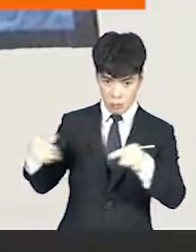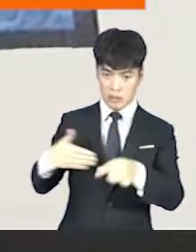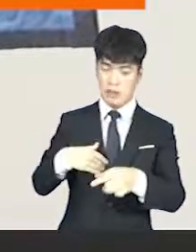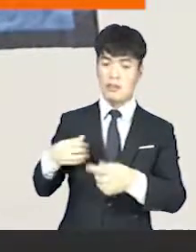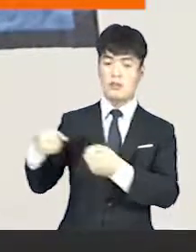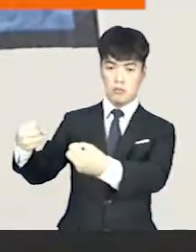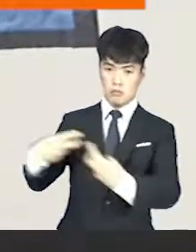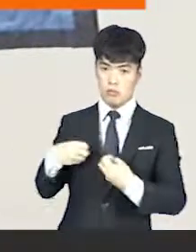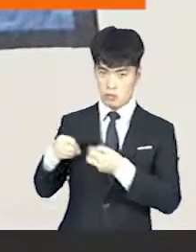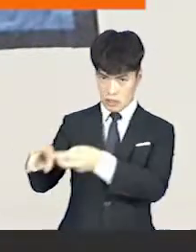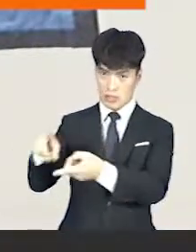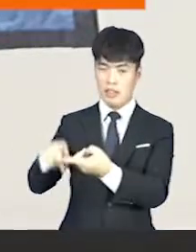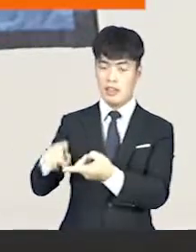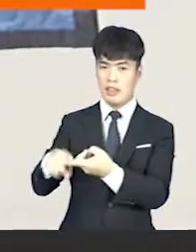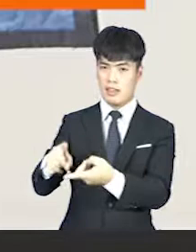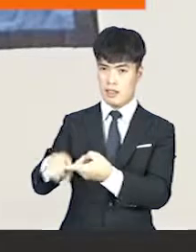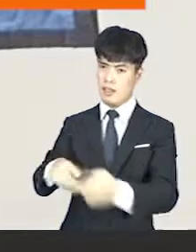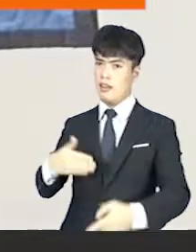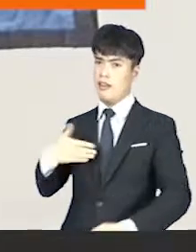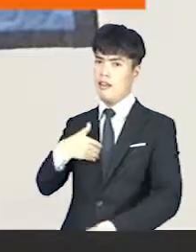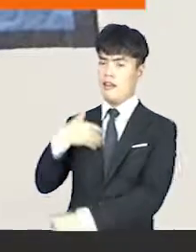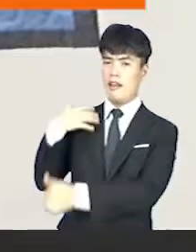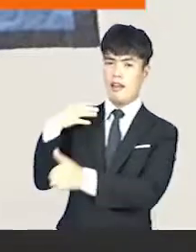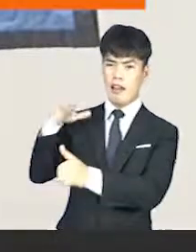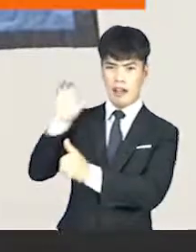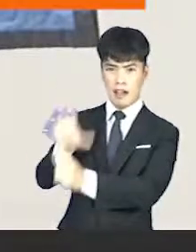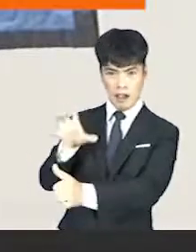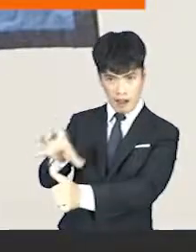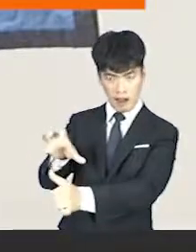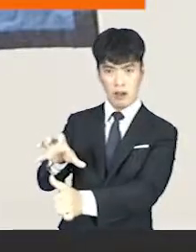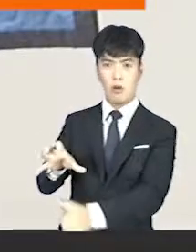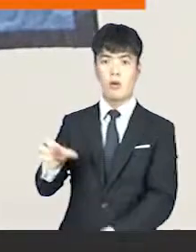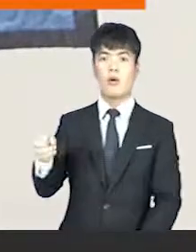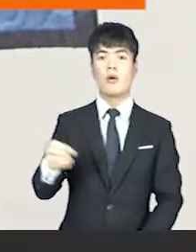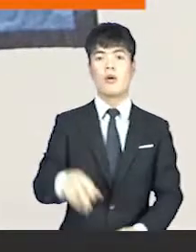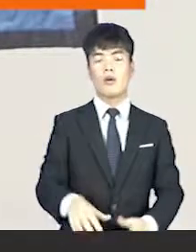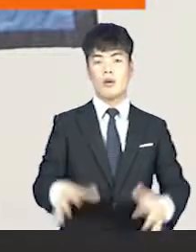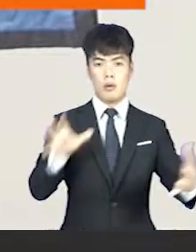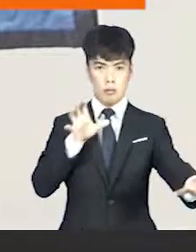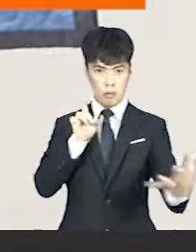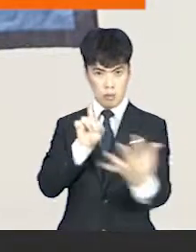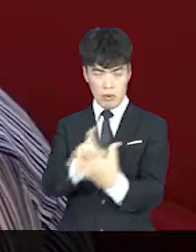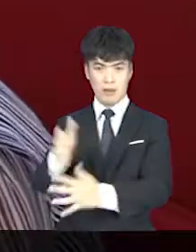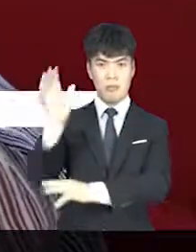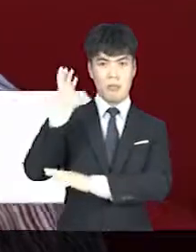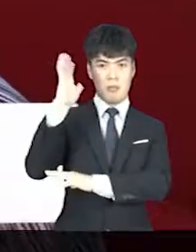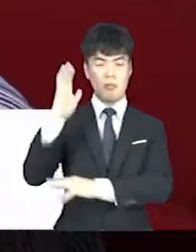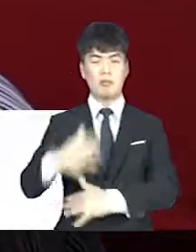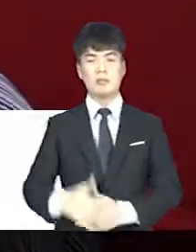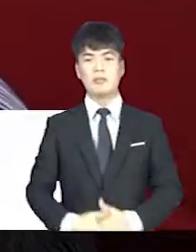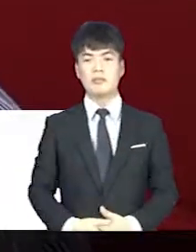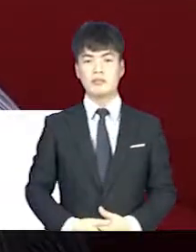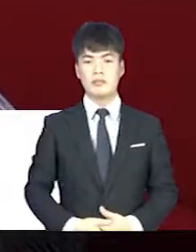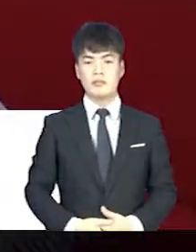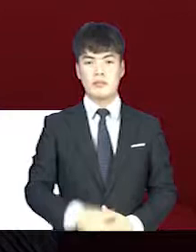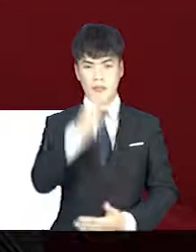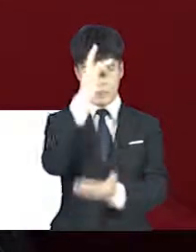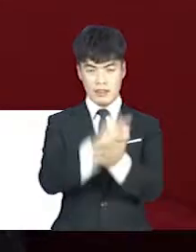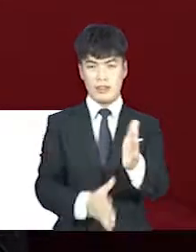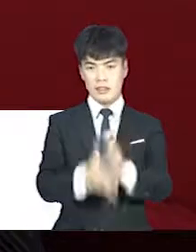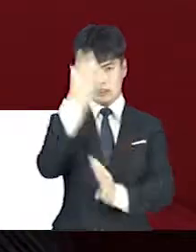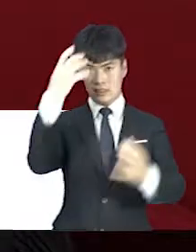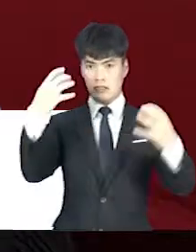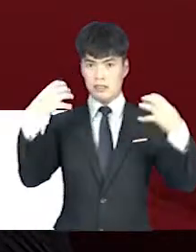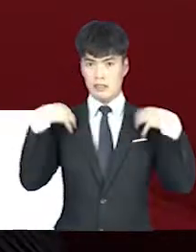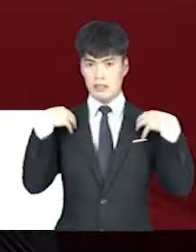강력히 규탄하고 경제보복 조치 즉각 철회를 촉구하기 위한 결의대회를 열었습니다. 시청 봉서홀에서